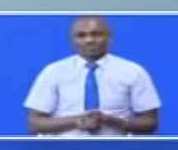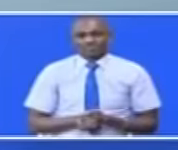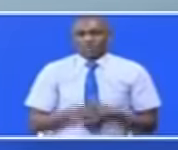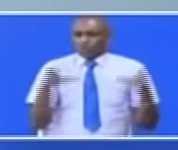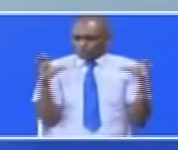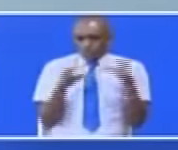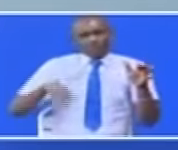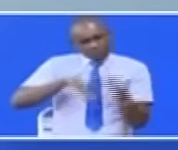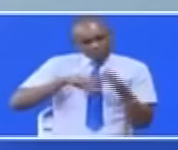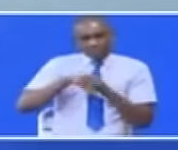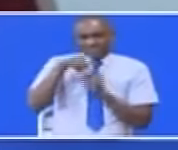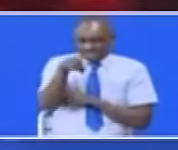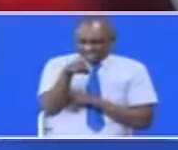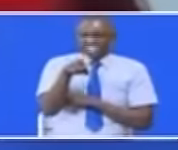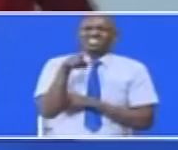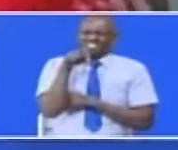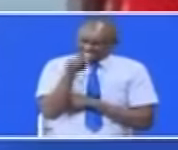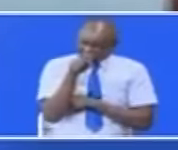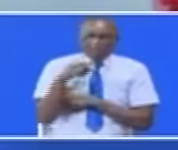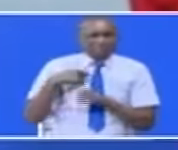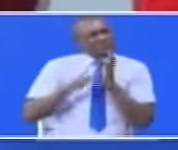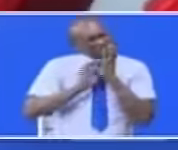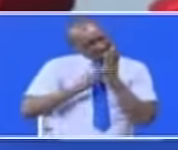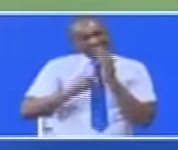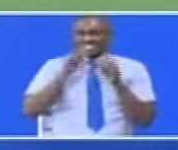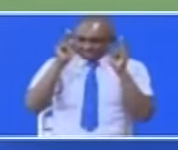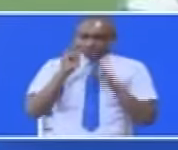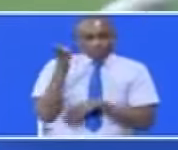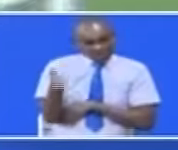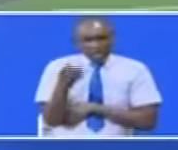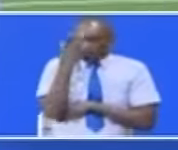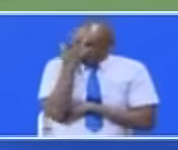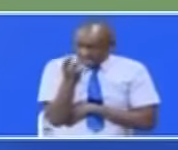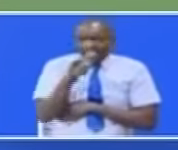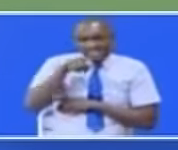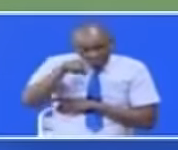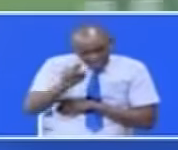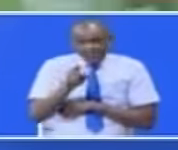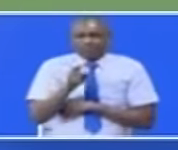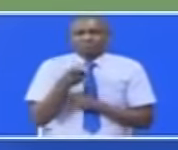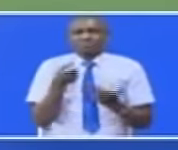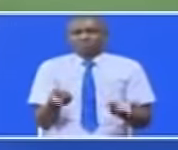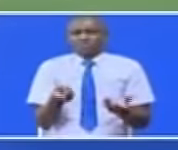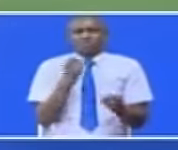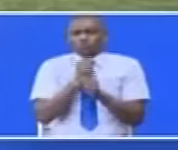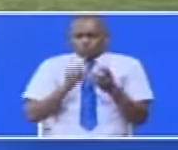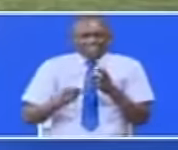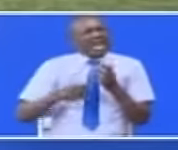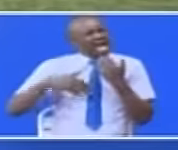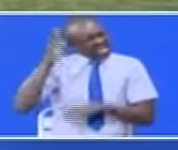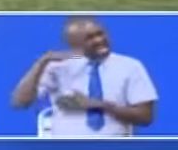Klabu ya soka ya Palos ni klabu ambayo inatambulika sana jijini Kisumu, kwani wameiweka hadhi ya jiji kwenye ramani ya